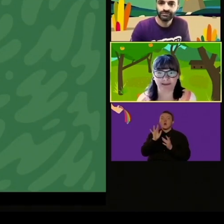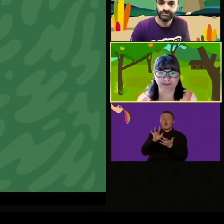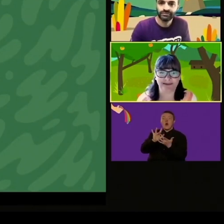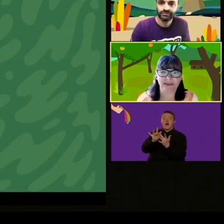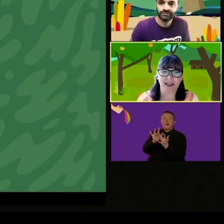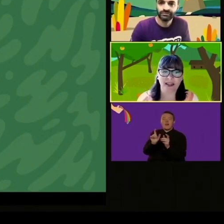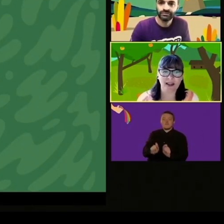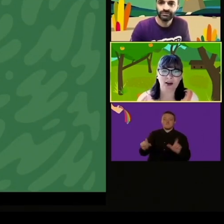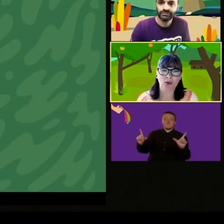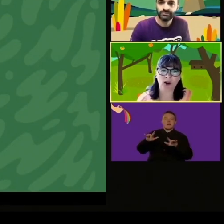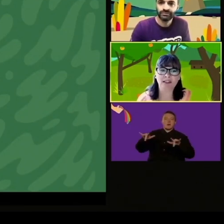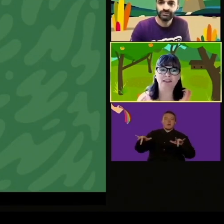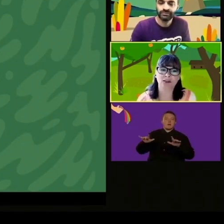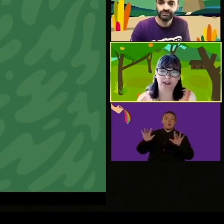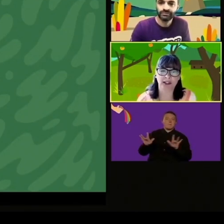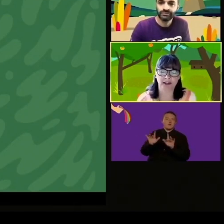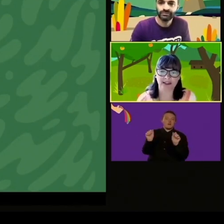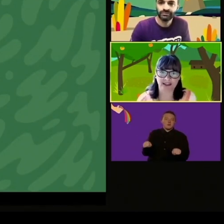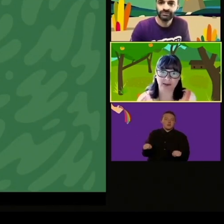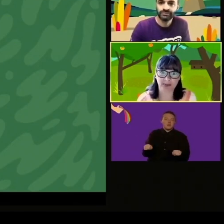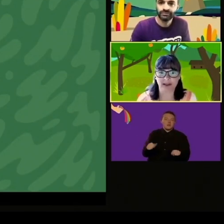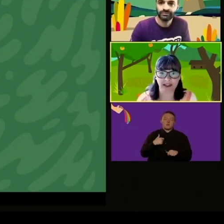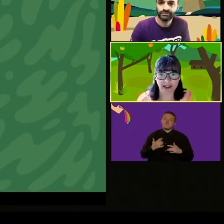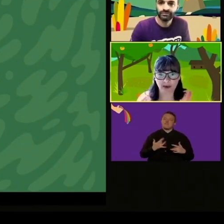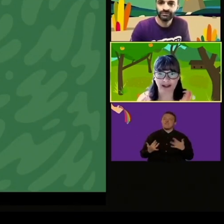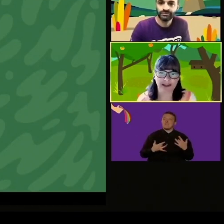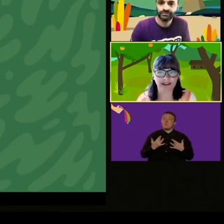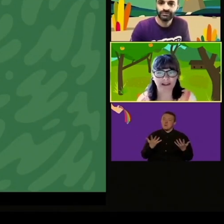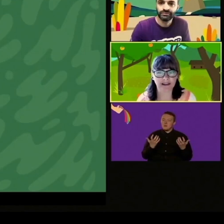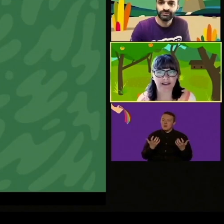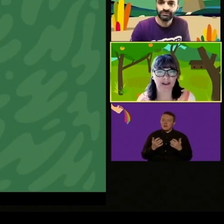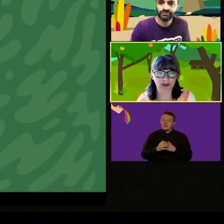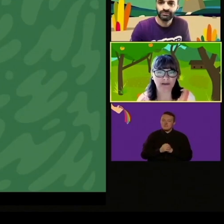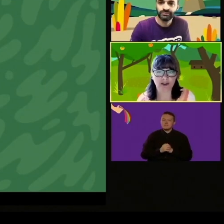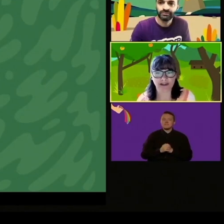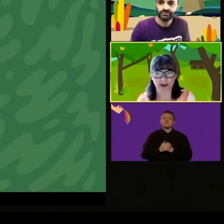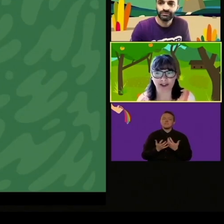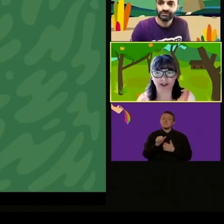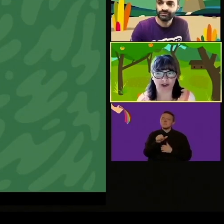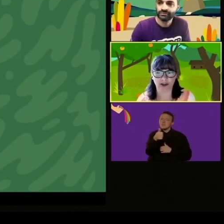bambini che hanno certi problemi visivi possono anche partecipare.